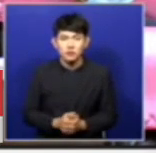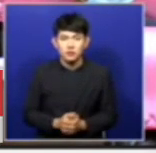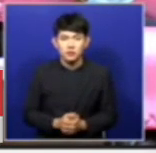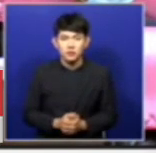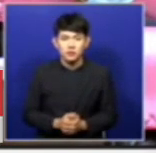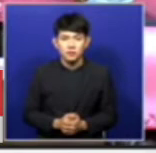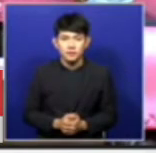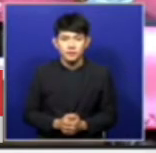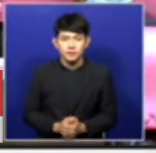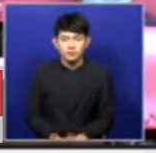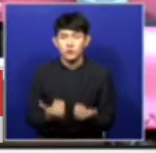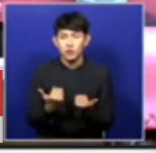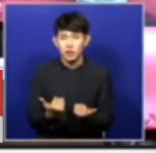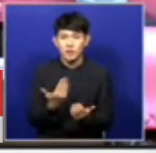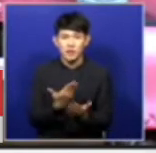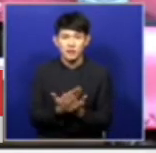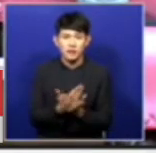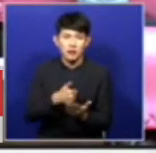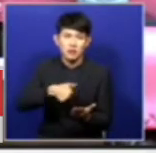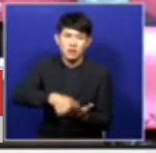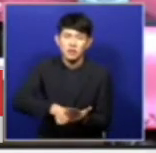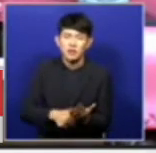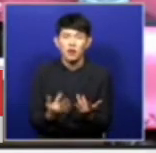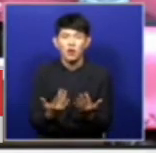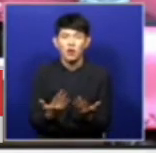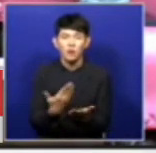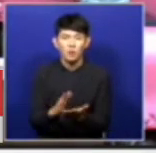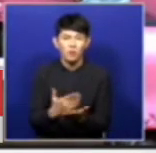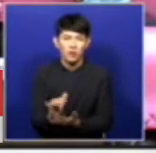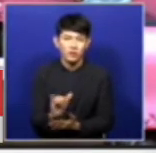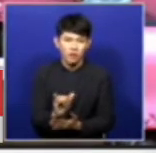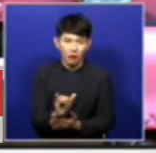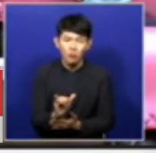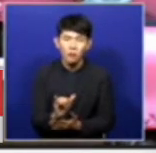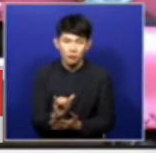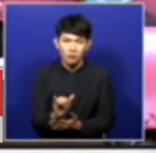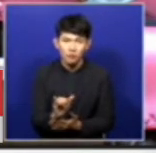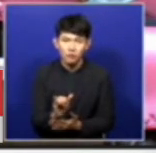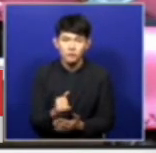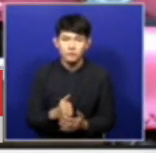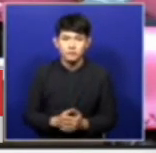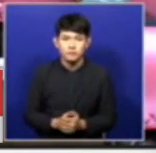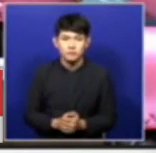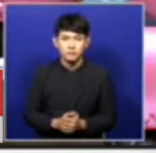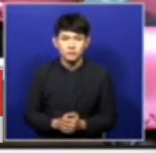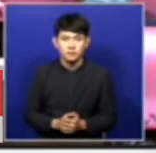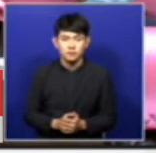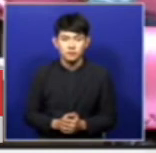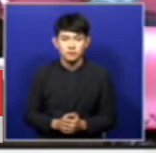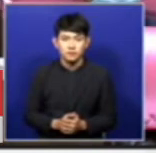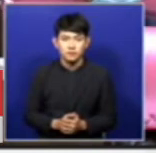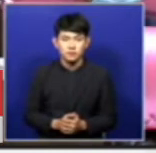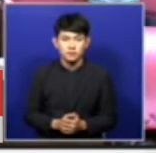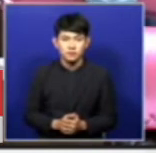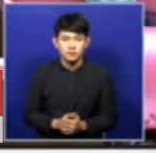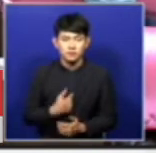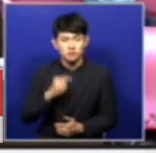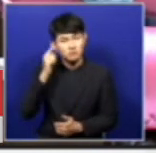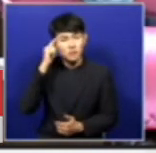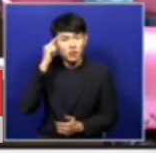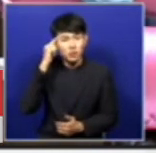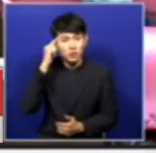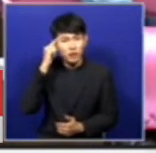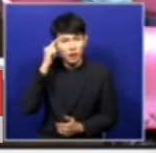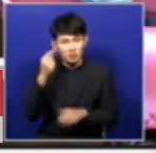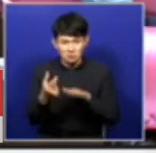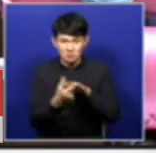มันถึงมีหนี้ค้างชำระถึงขนาดนี้นะครับผมไม่รู้ว่าเลขราคา